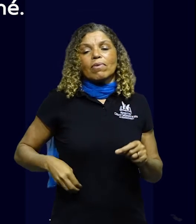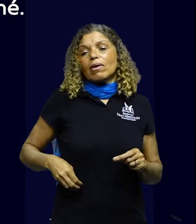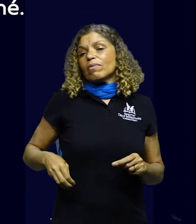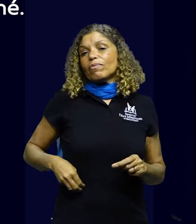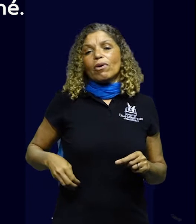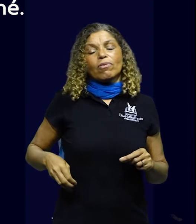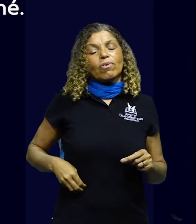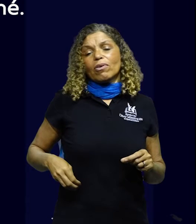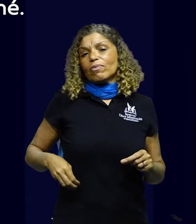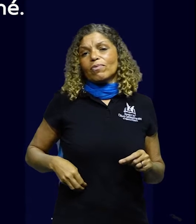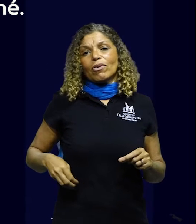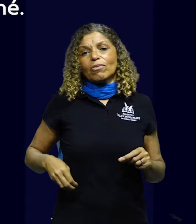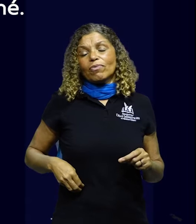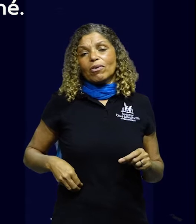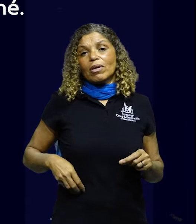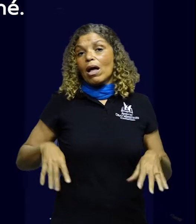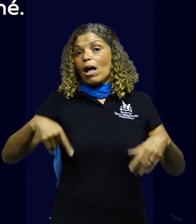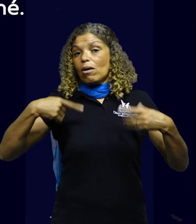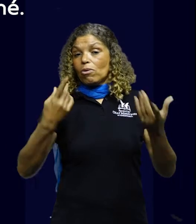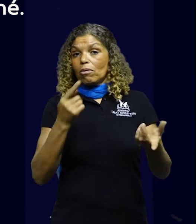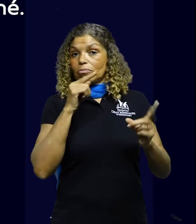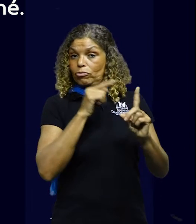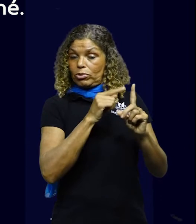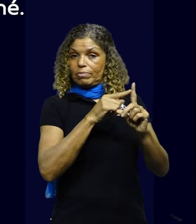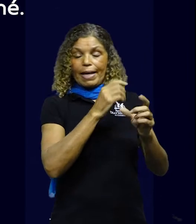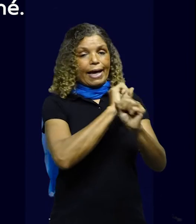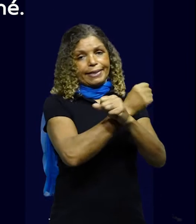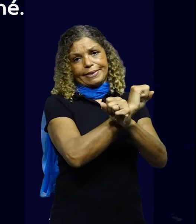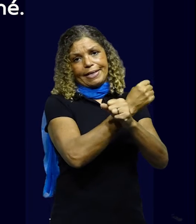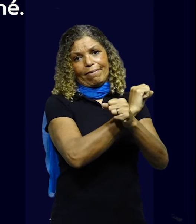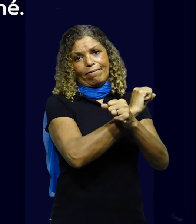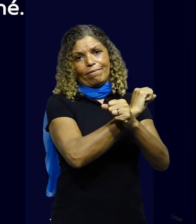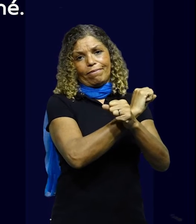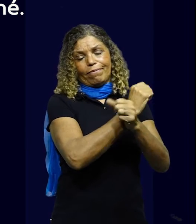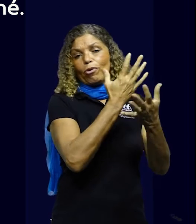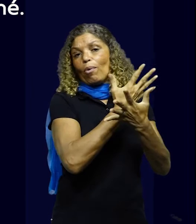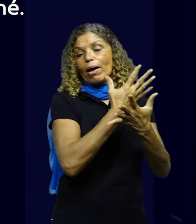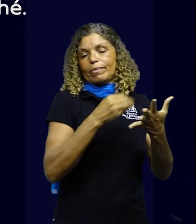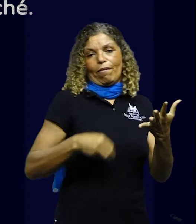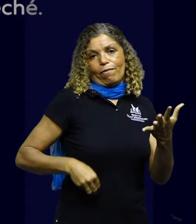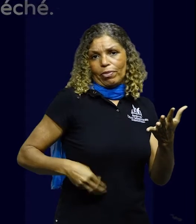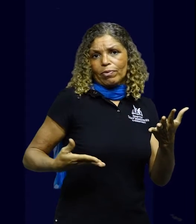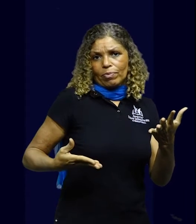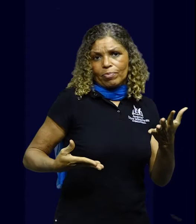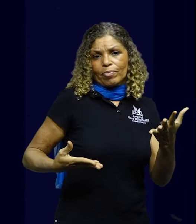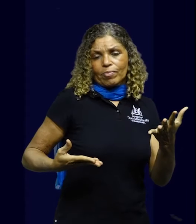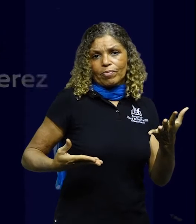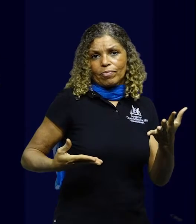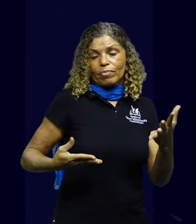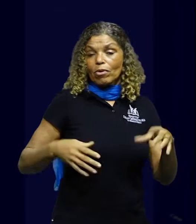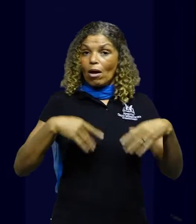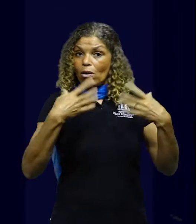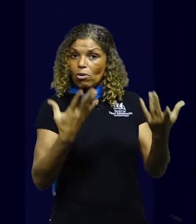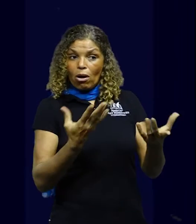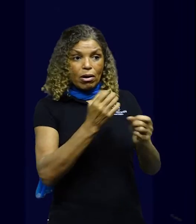péché est comment ? Esclave du péché. » Et au verset 35, il dit, « Or